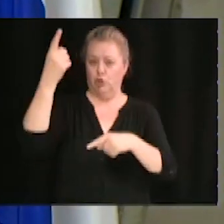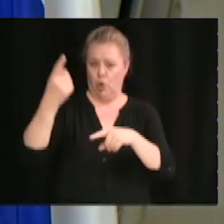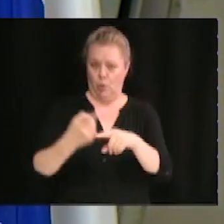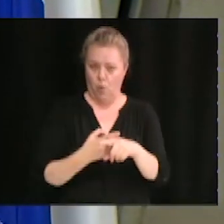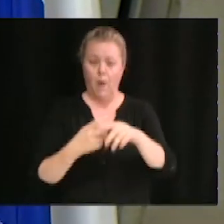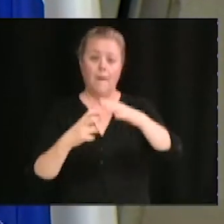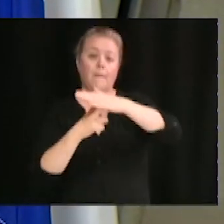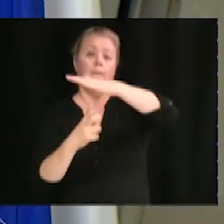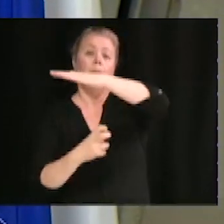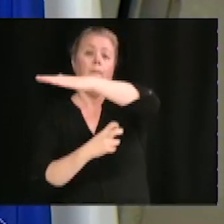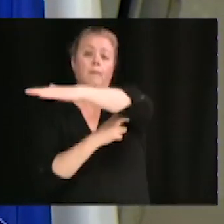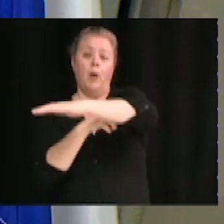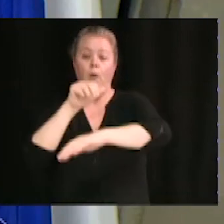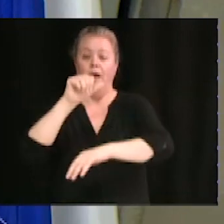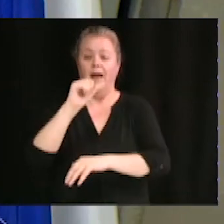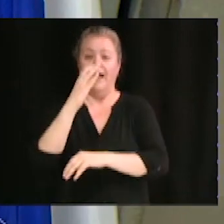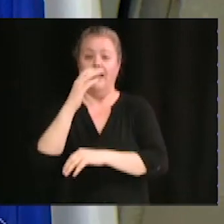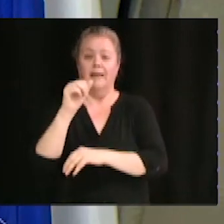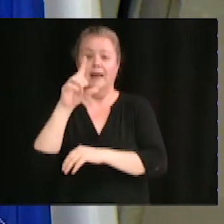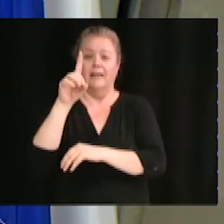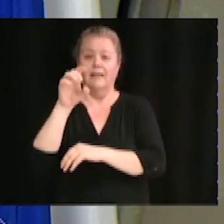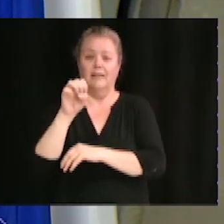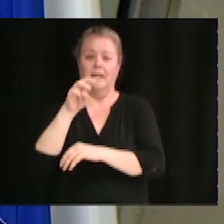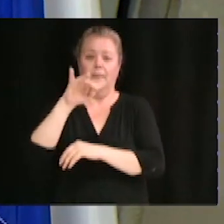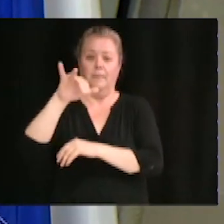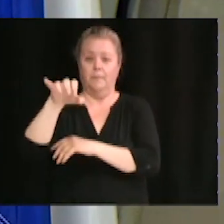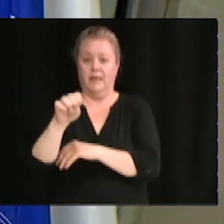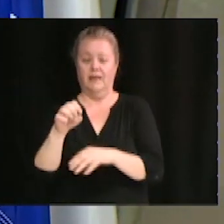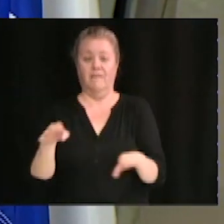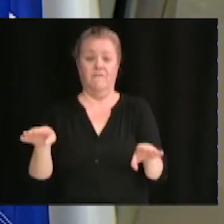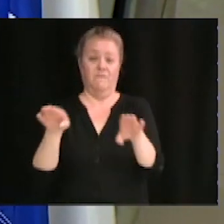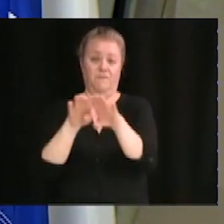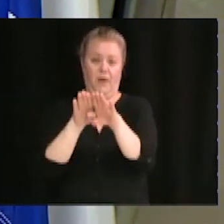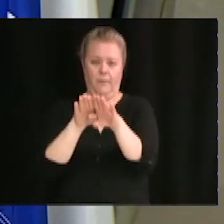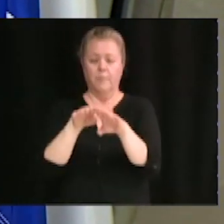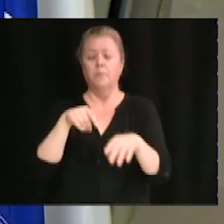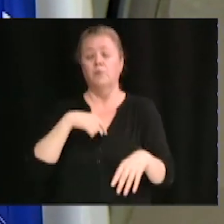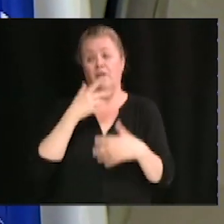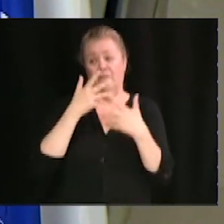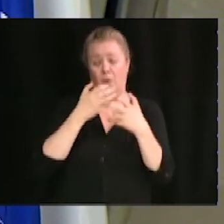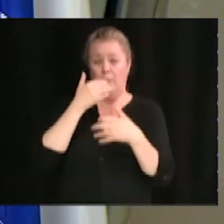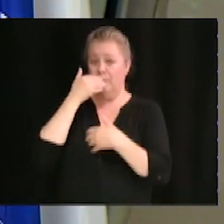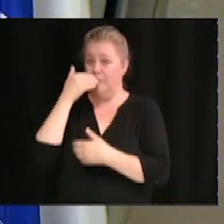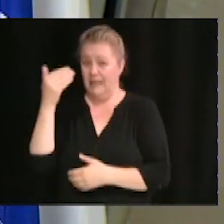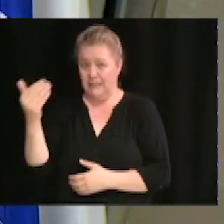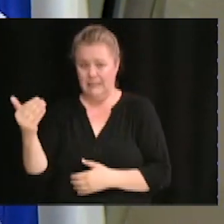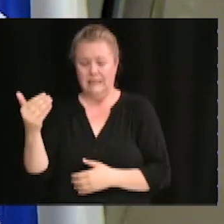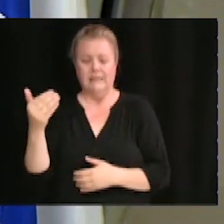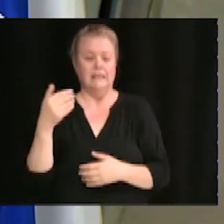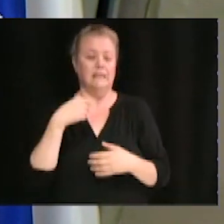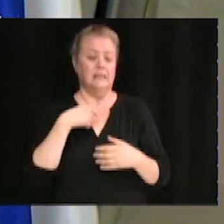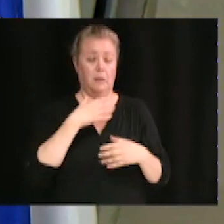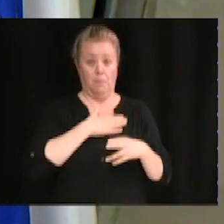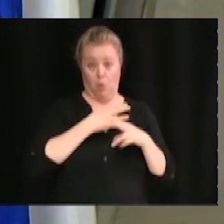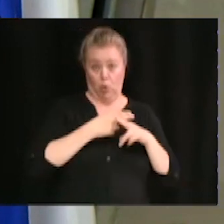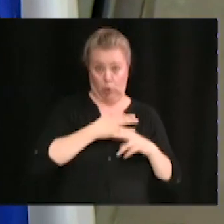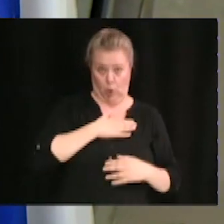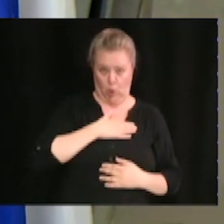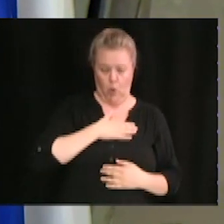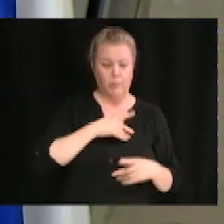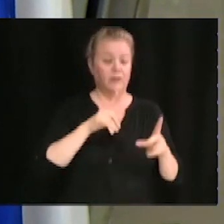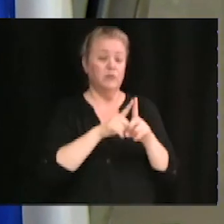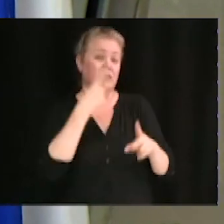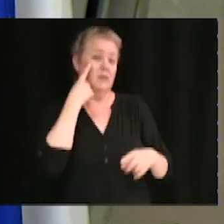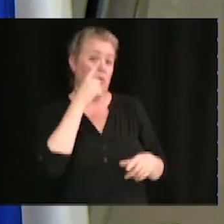'Académie est fermé. Puis, j'aimerais remercier mon nom personnel et au nom des citoyens aussi de mon quartier, toute l'équipe de la Ville de